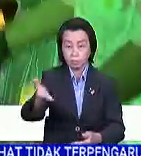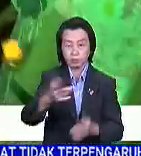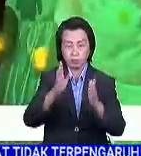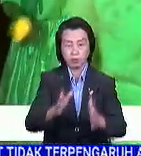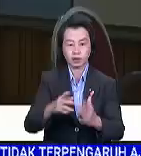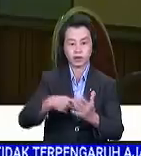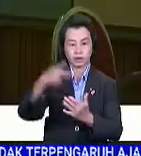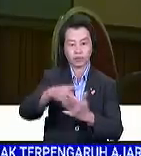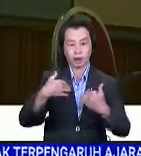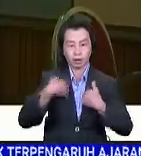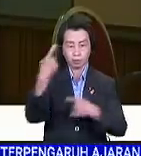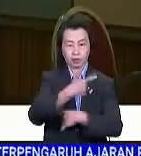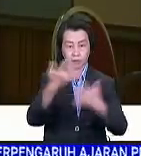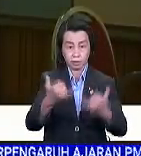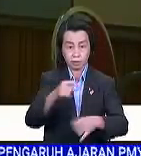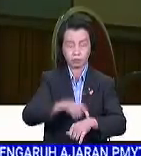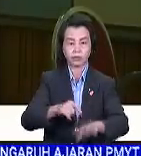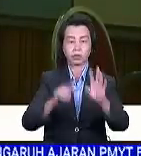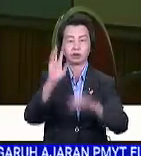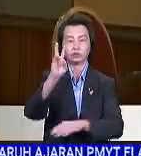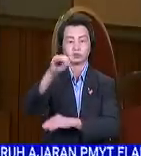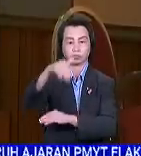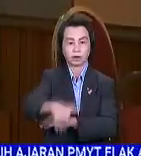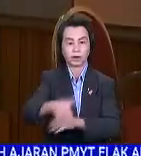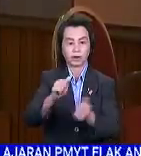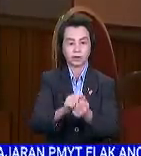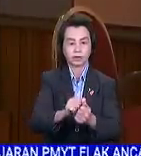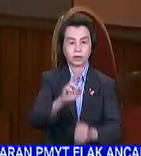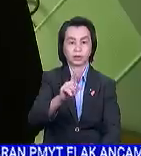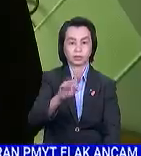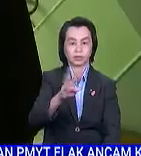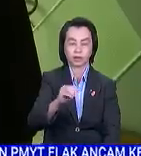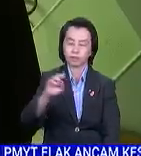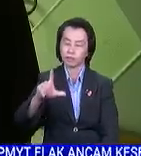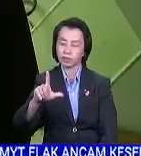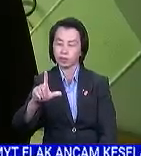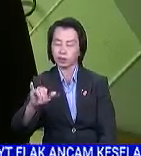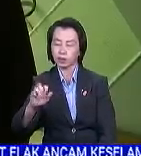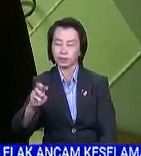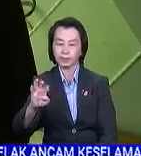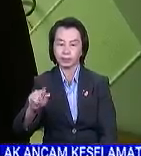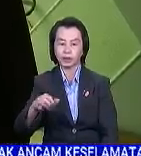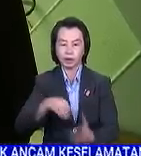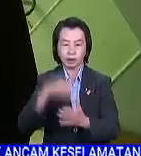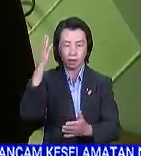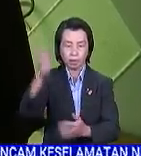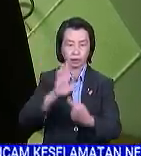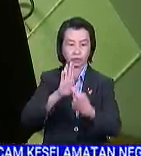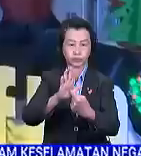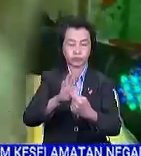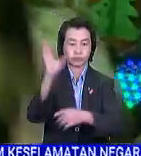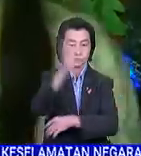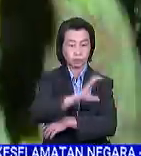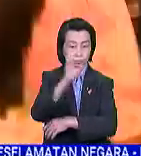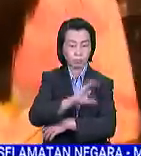khas itu akan diadakan hari ini pukul 7 malam di auditorium RTM Limbang dan dijangka disiarkan pada sambutan hari Krismas nanti